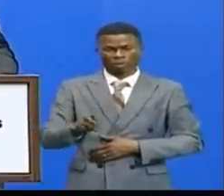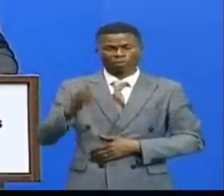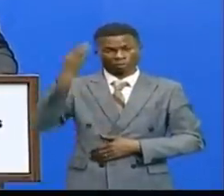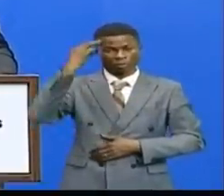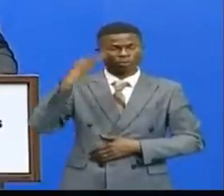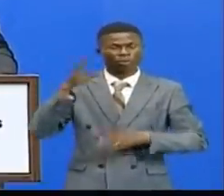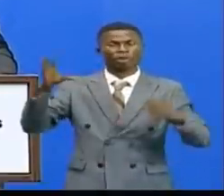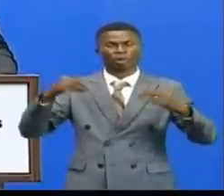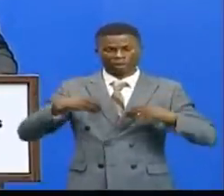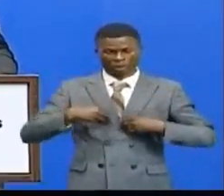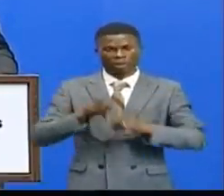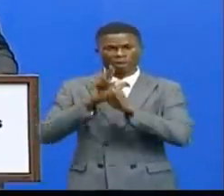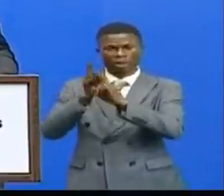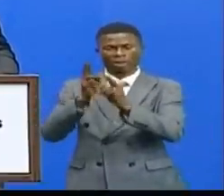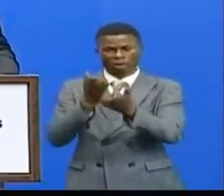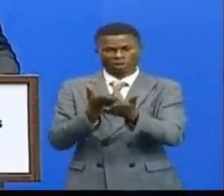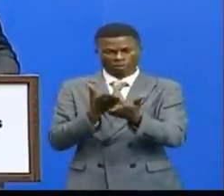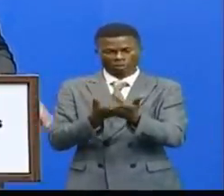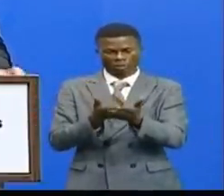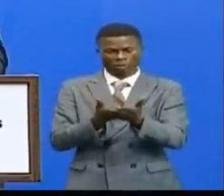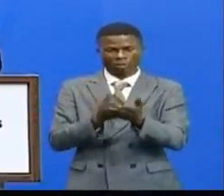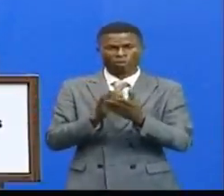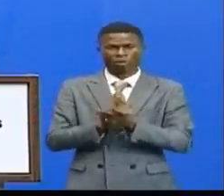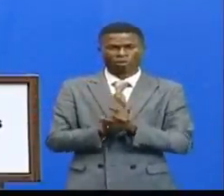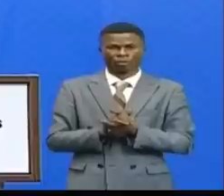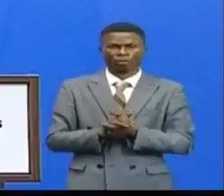a pris acte de cette note d'information.